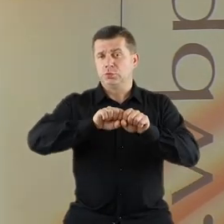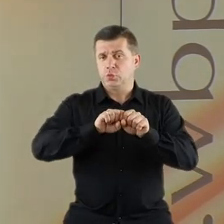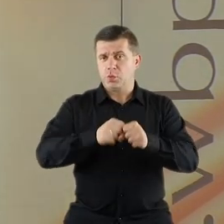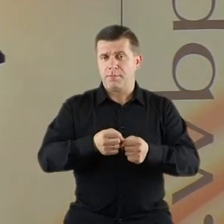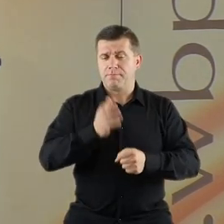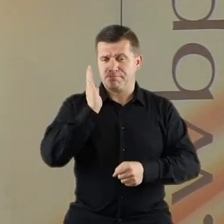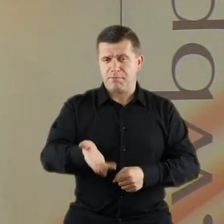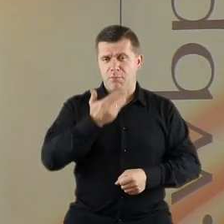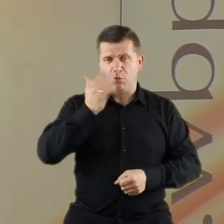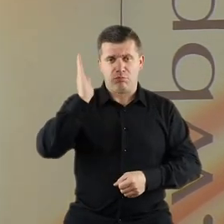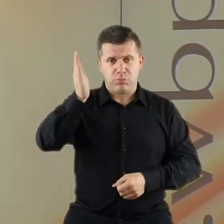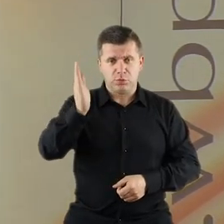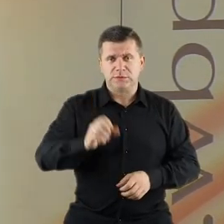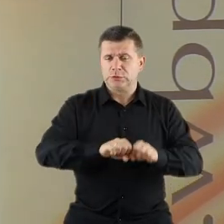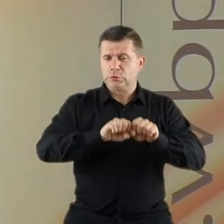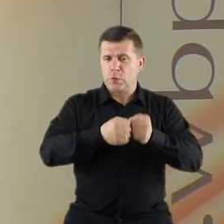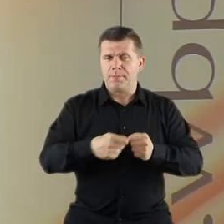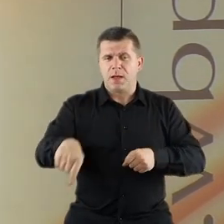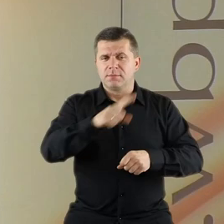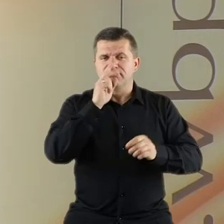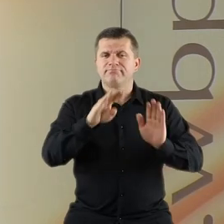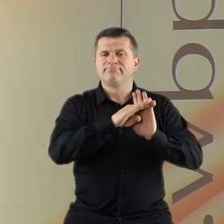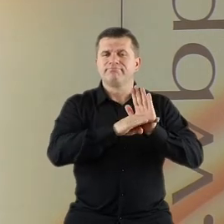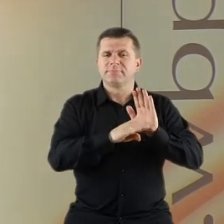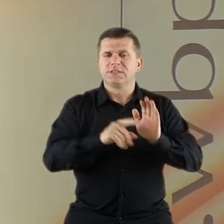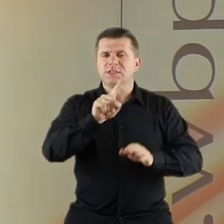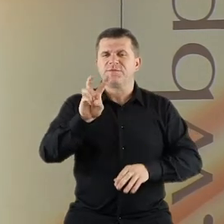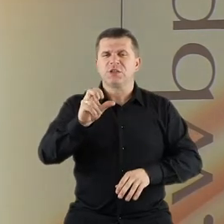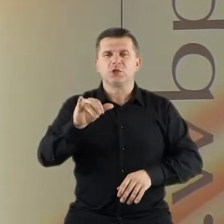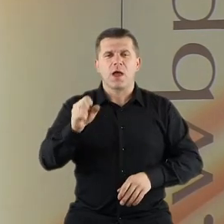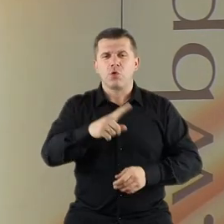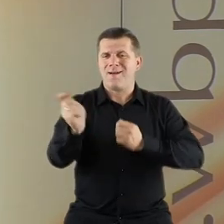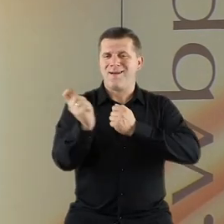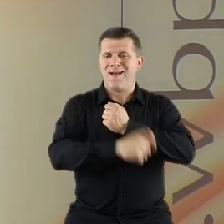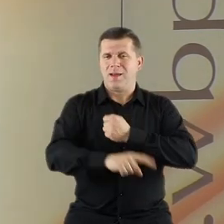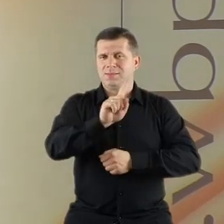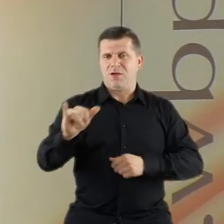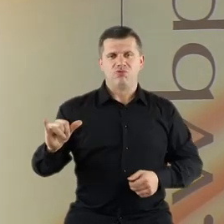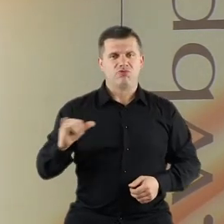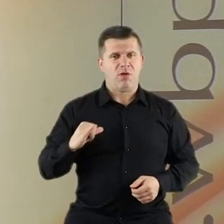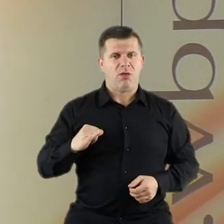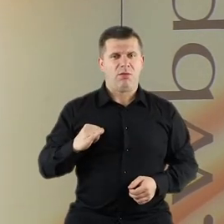za złamanie będę o tym mówić jeszcze później za złamanie zwyczaju to jest kara za grzechy